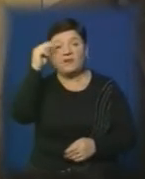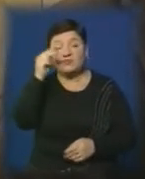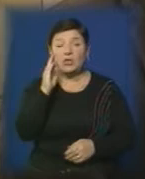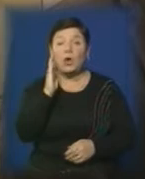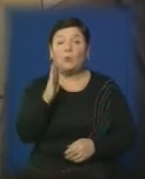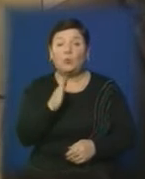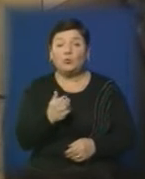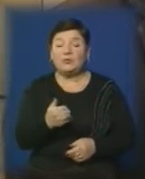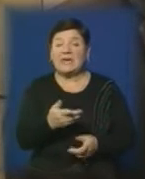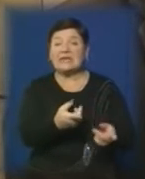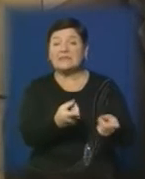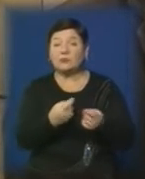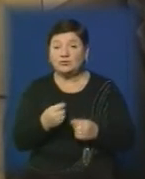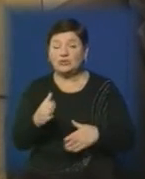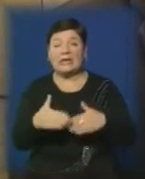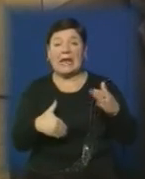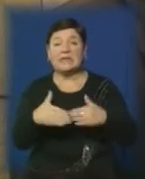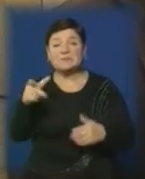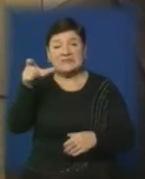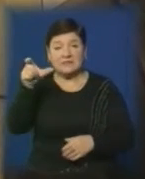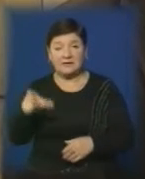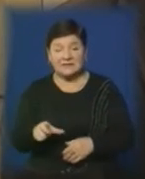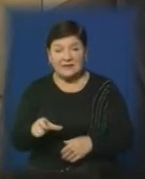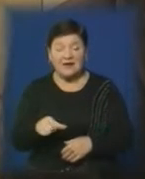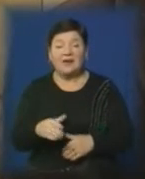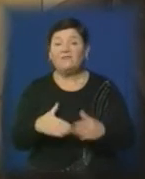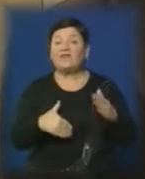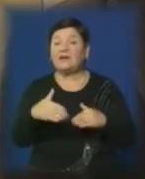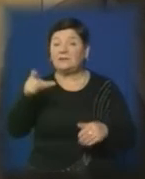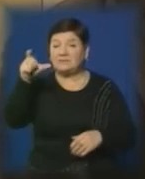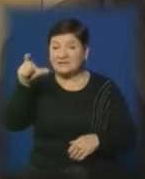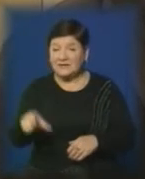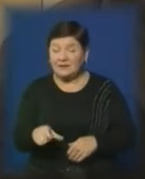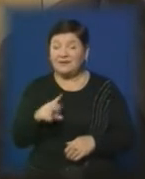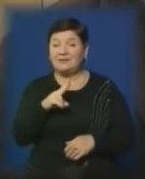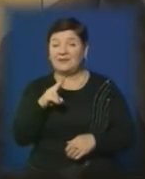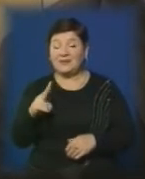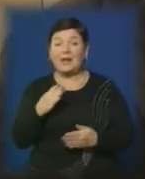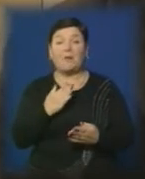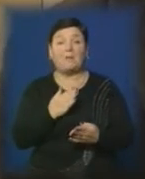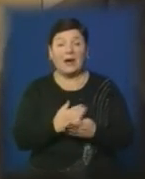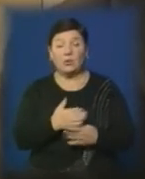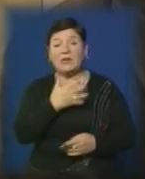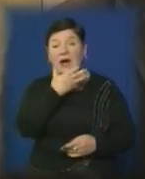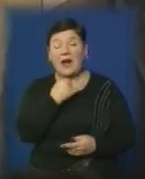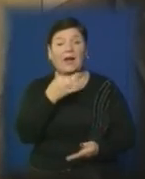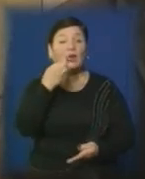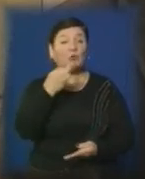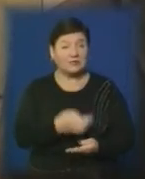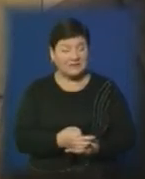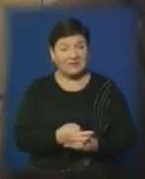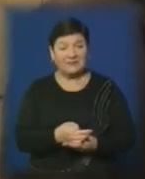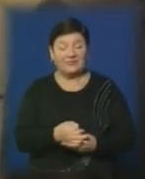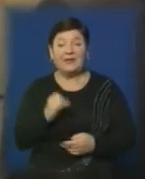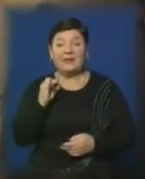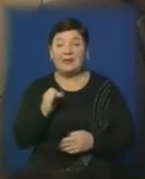будуть залучені фахівці. І причому фахівці, які мають гарний досвід,